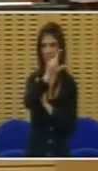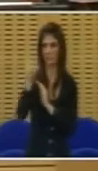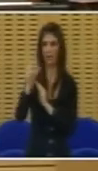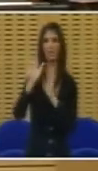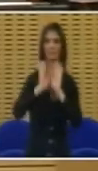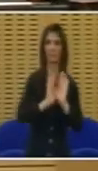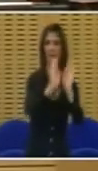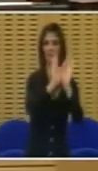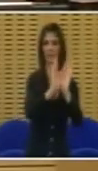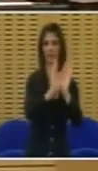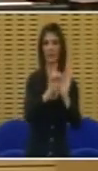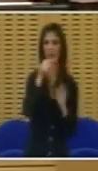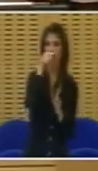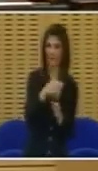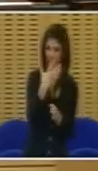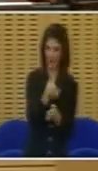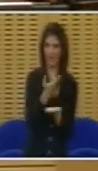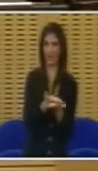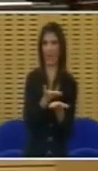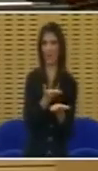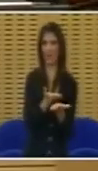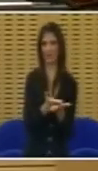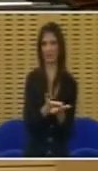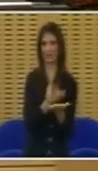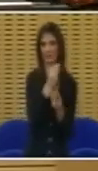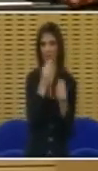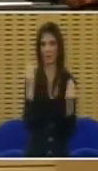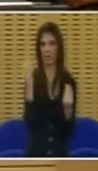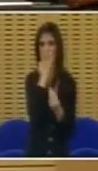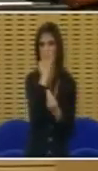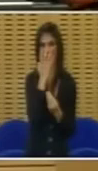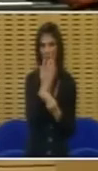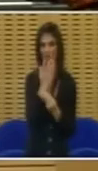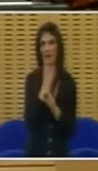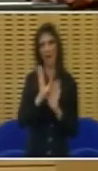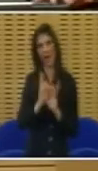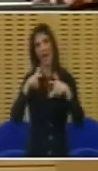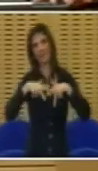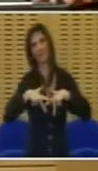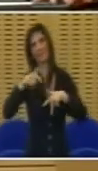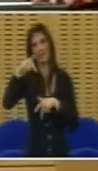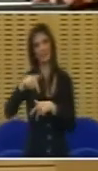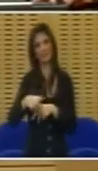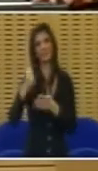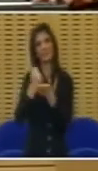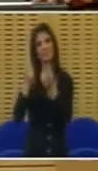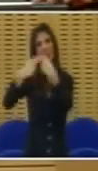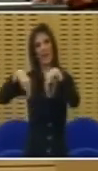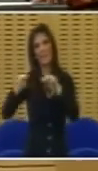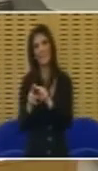Αυτά είναι οικονομικά στοιχεία με ιδιαίτερη βαρύτητα, τα οποία όμως αγνοήθηκαν πλήρως από την Επιτροπή.